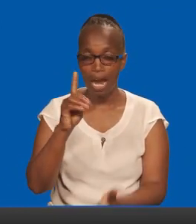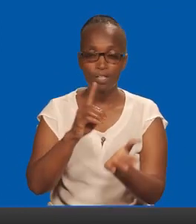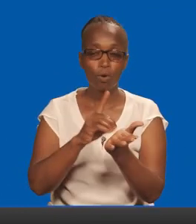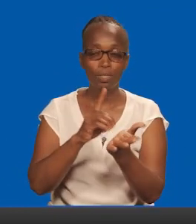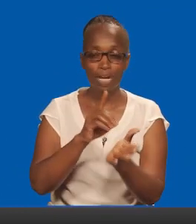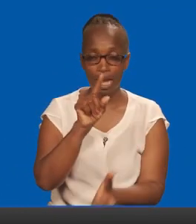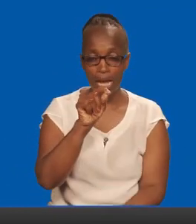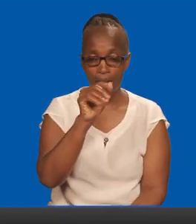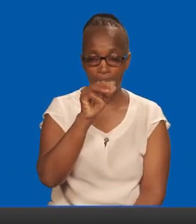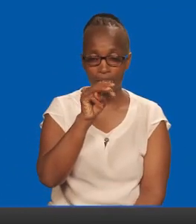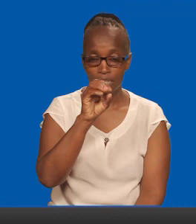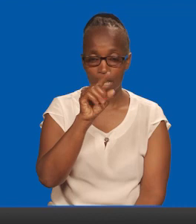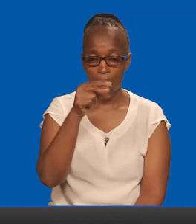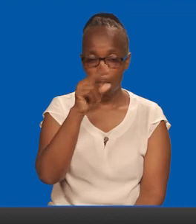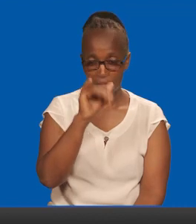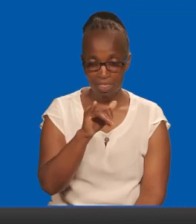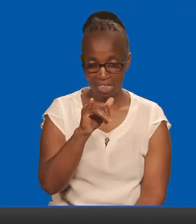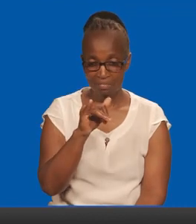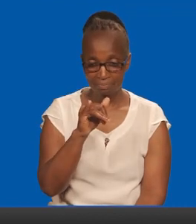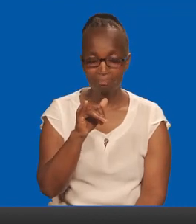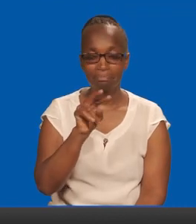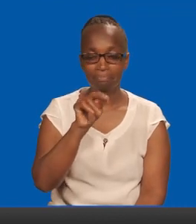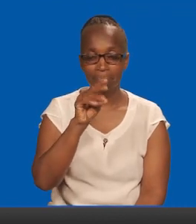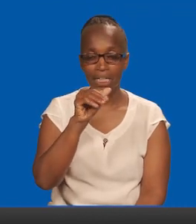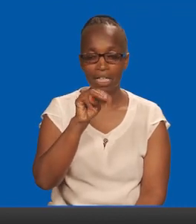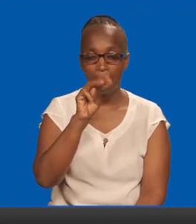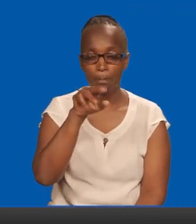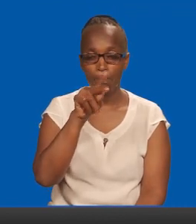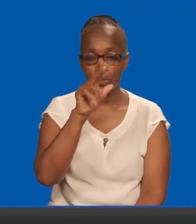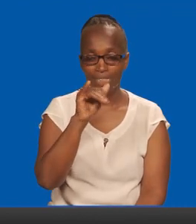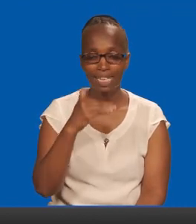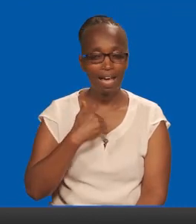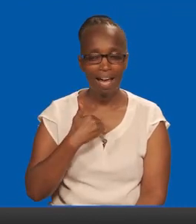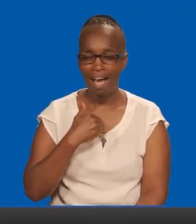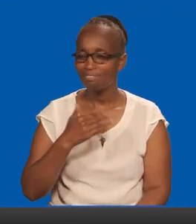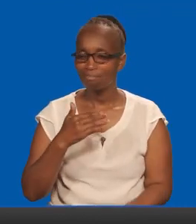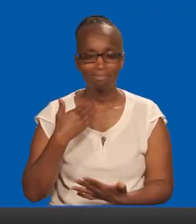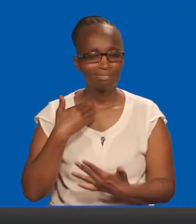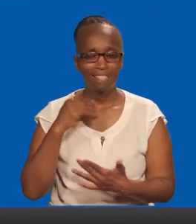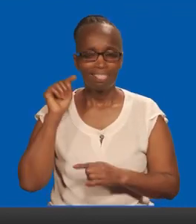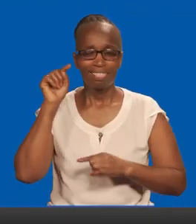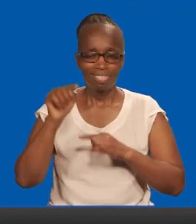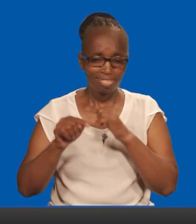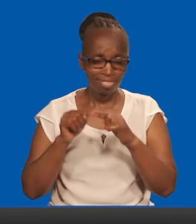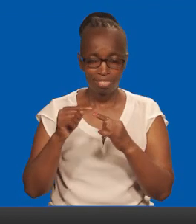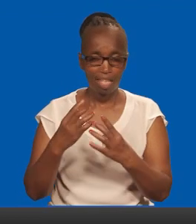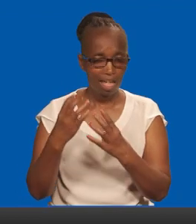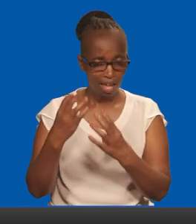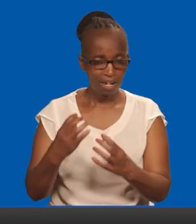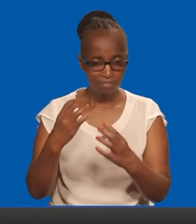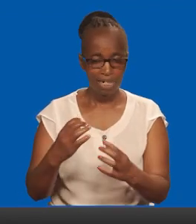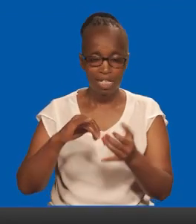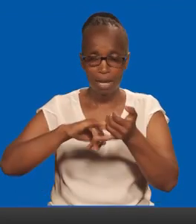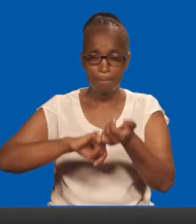ndambuki amekashifu vikali mapenzi ya jinziia Moja akisema ni kinyume na mapenzi ya mwenyezi mungu na Kama